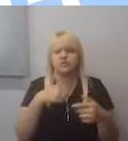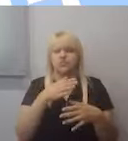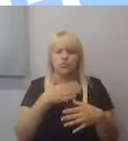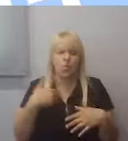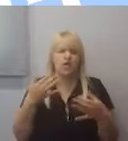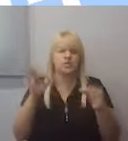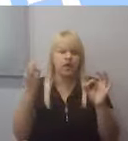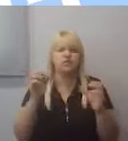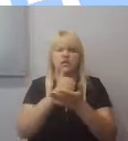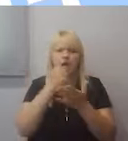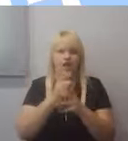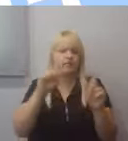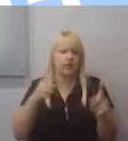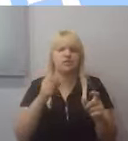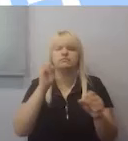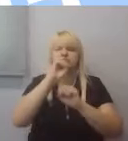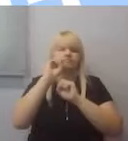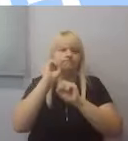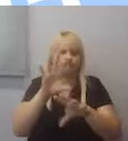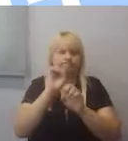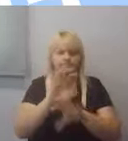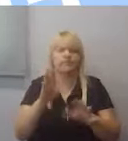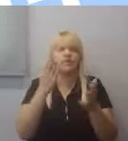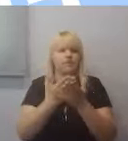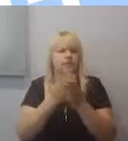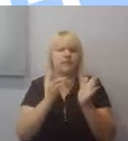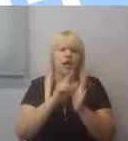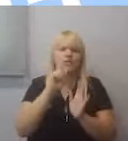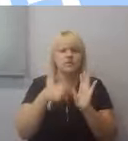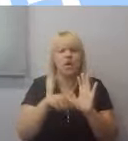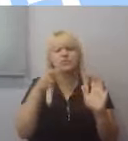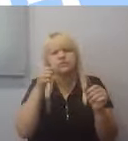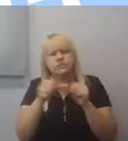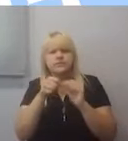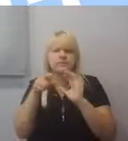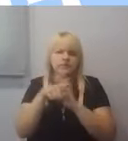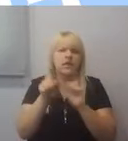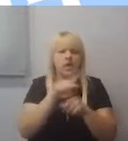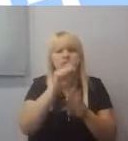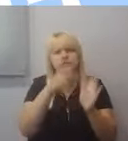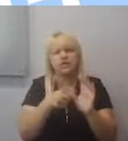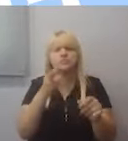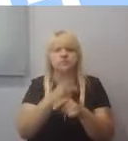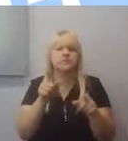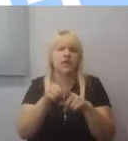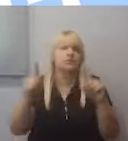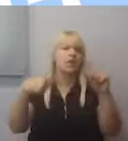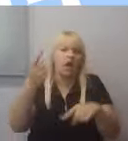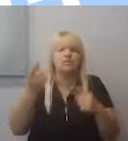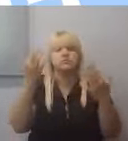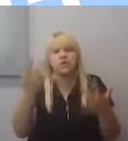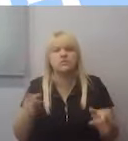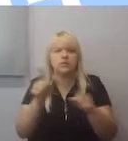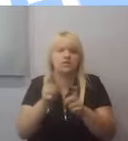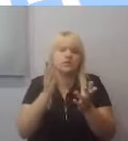un ja vien būs interese par kādu jautājumu padziļināti arī to kādā no nākamajiem pasākumiem esmu gatava